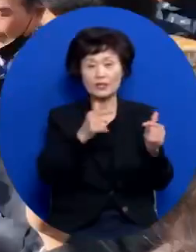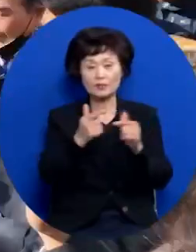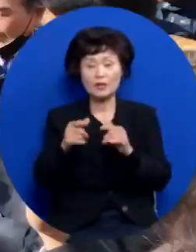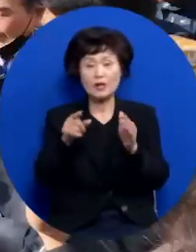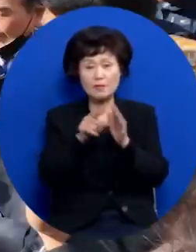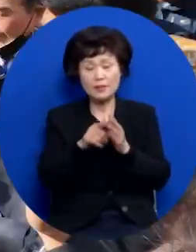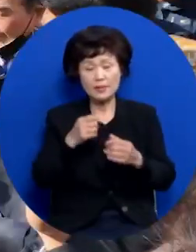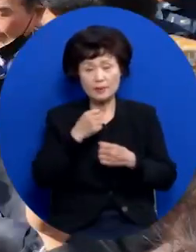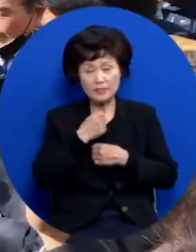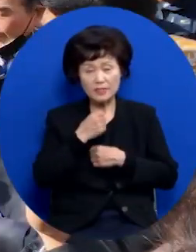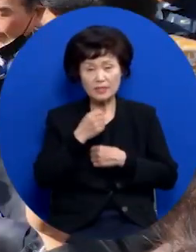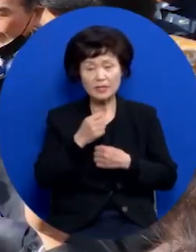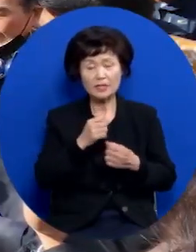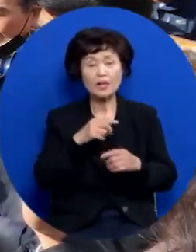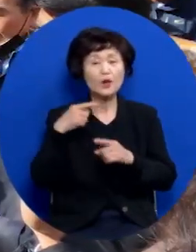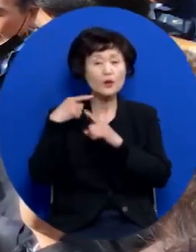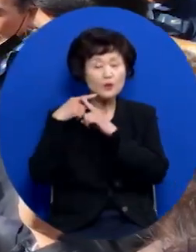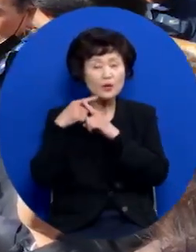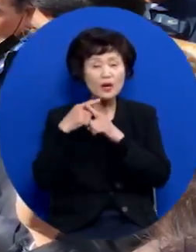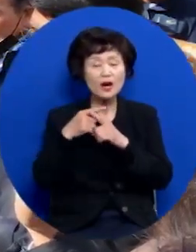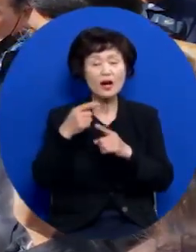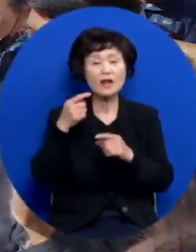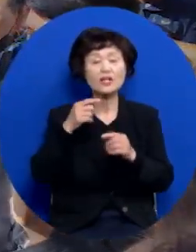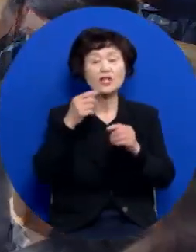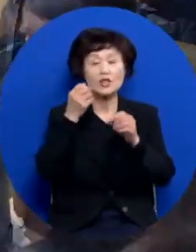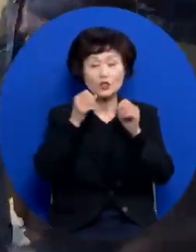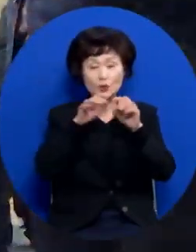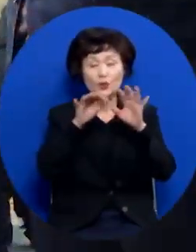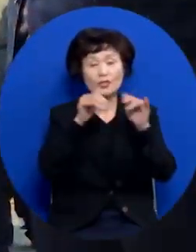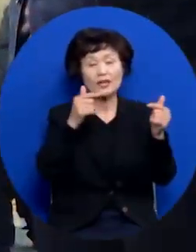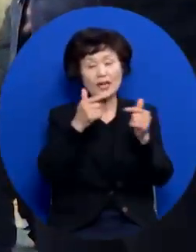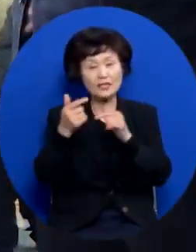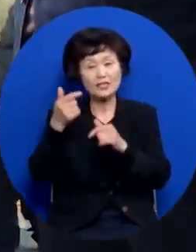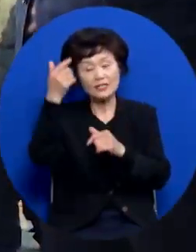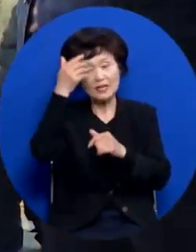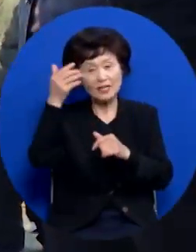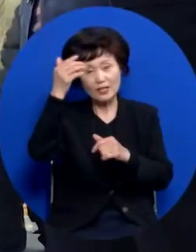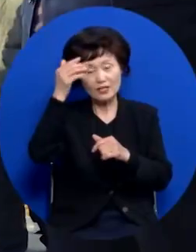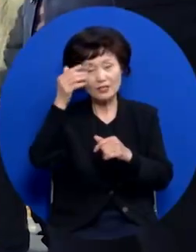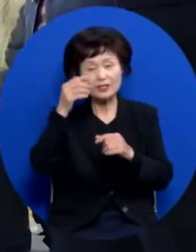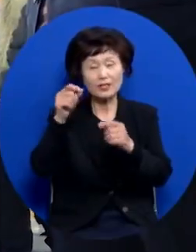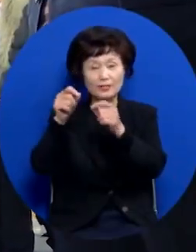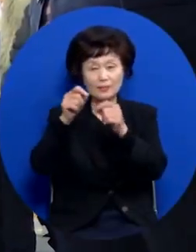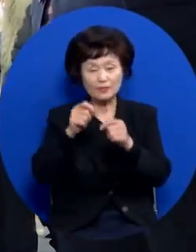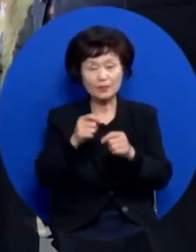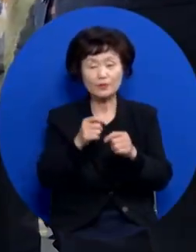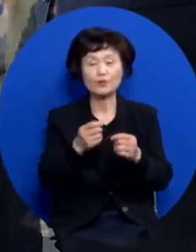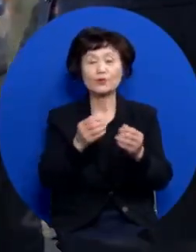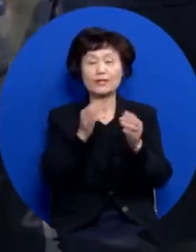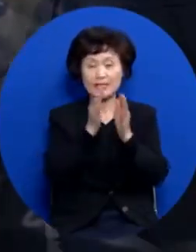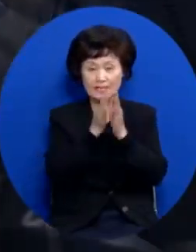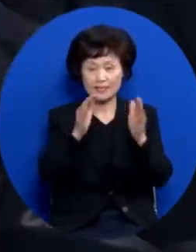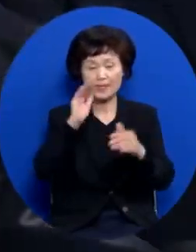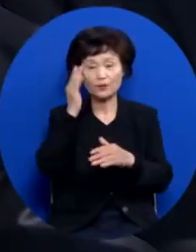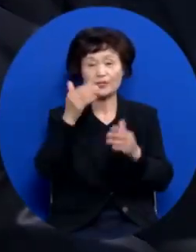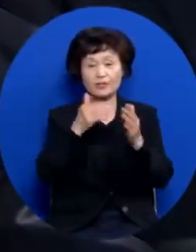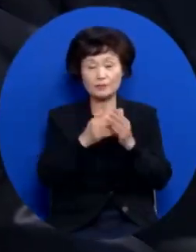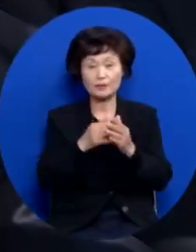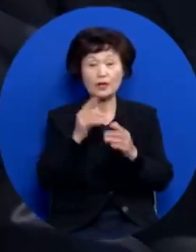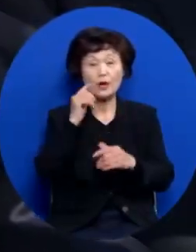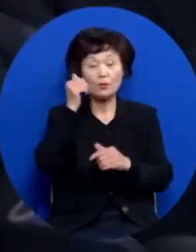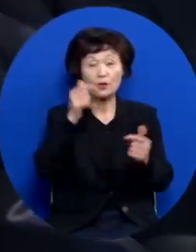지키다 목숨을 잃은 국내 순교자들의 영성을 이어가기 위해 마련됐습니다. 이날 기도회에는 광주 지역 목회자와